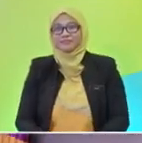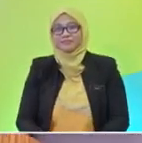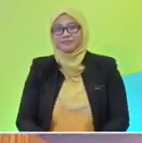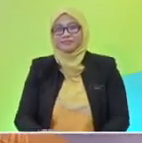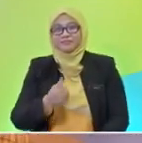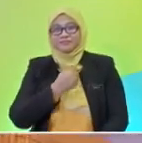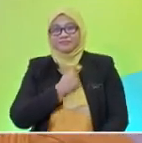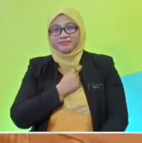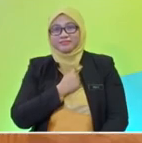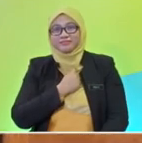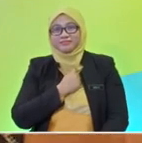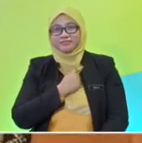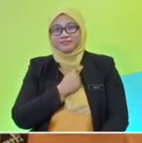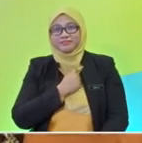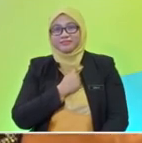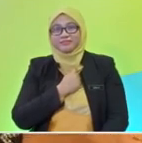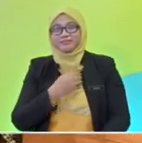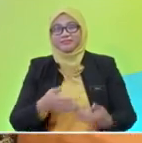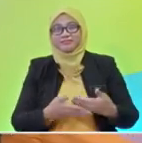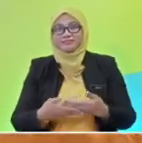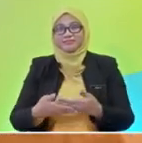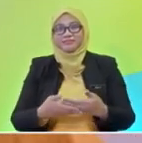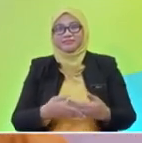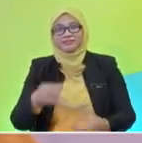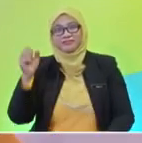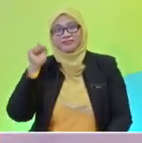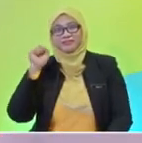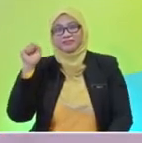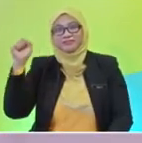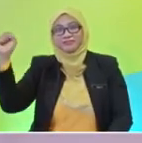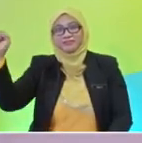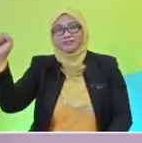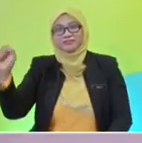Aku anak merdeka,